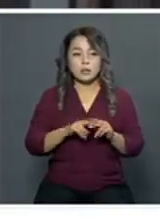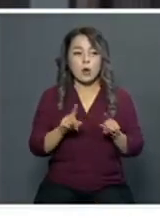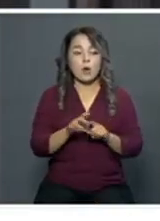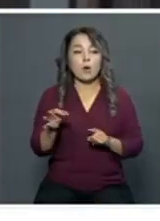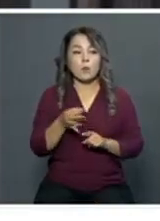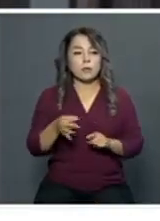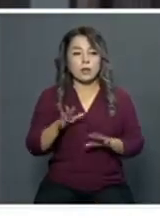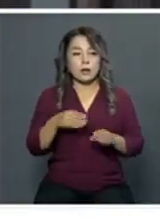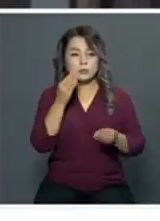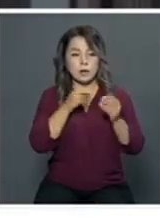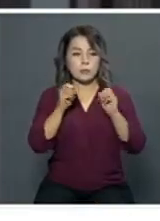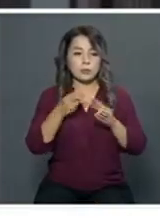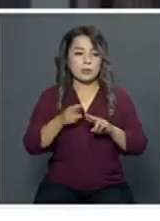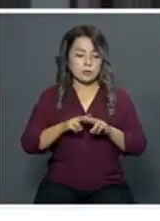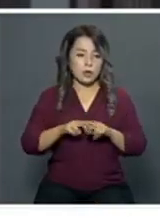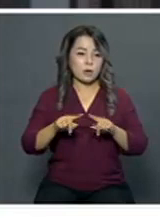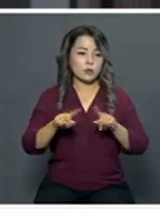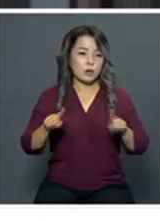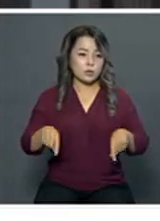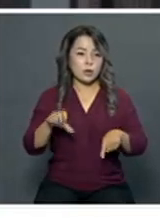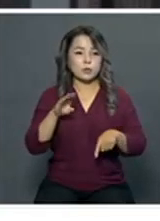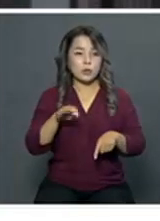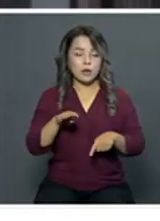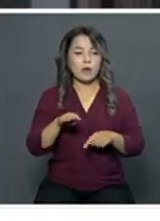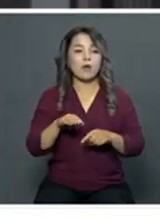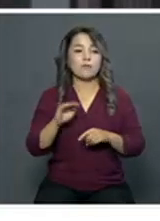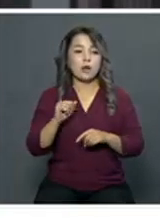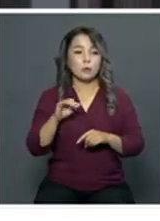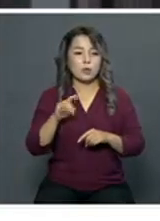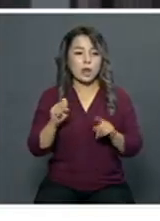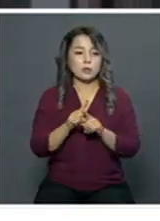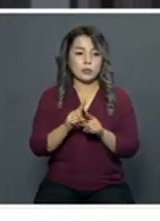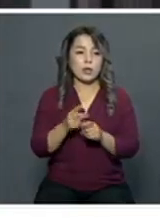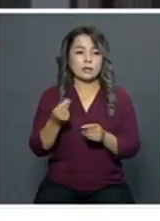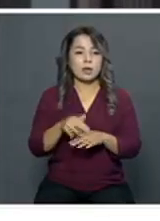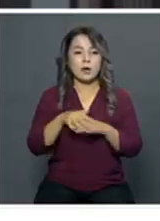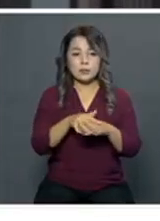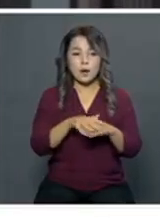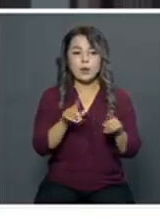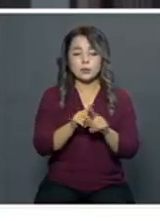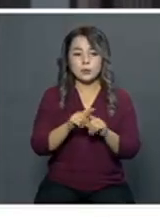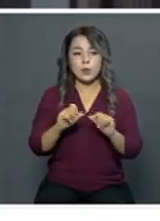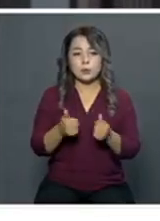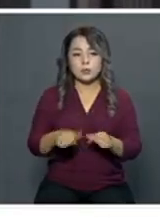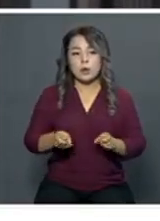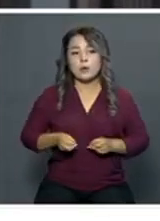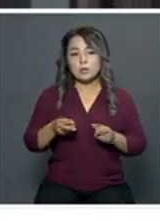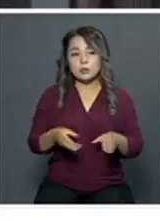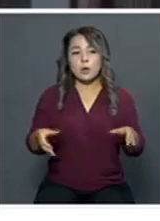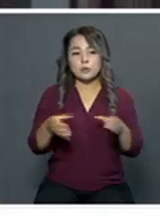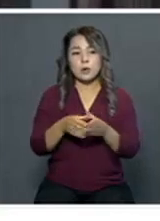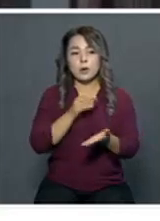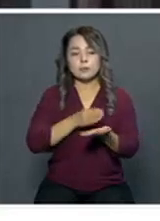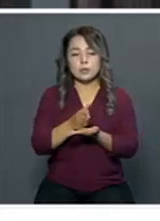аумағында жалған шот фактуралар берумен және ақшаны қолма-қол заңсыз етіп берумен айналысқан ұйымдасқан қылмыстық топтың